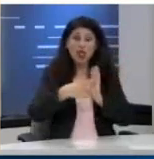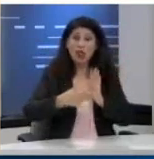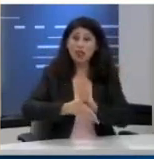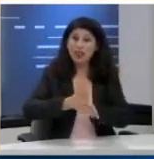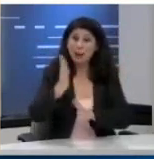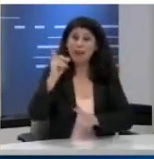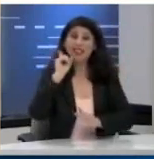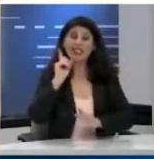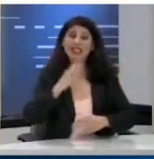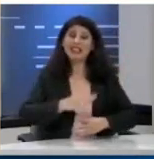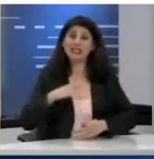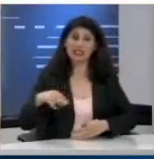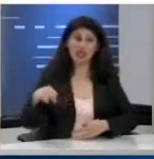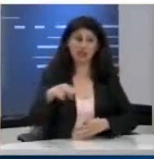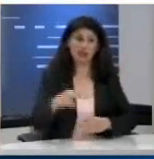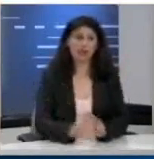συνάδελφοι,